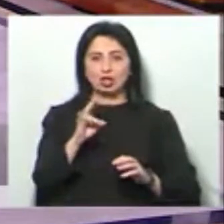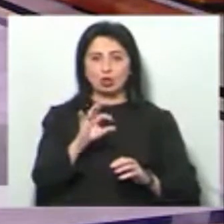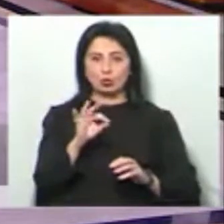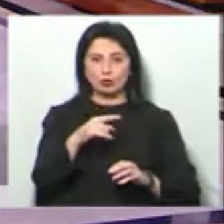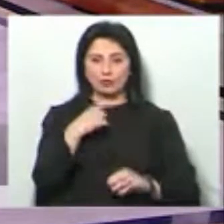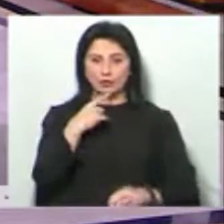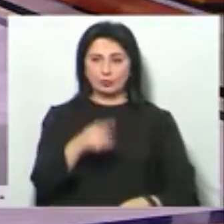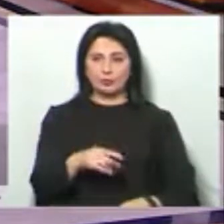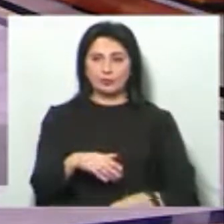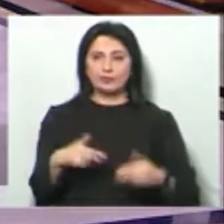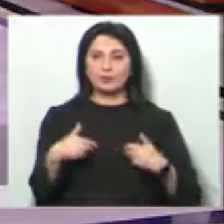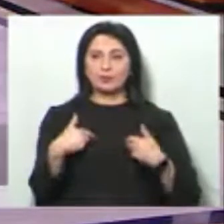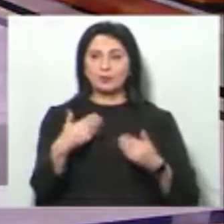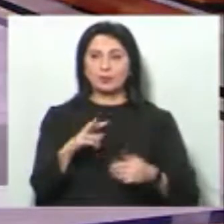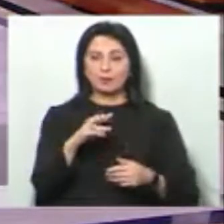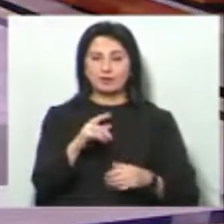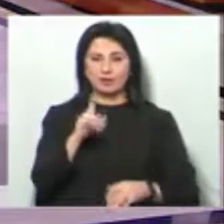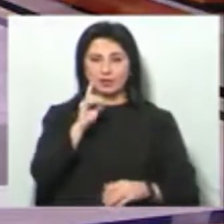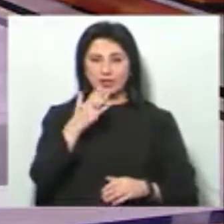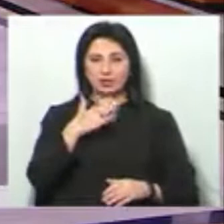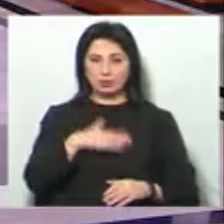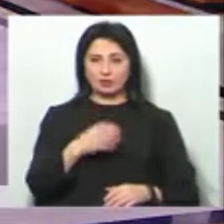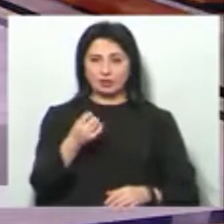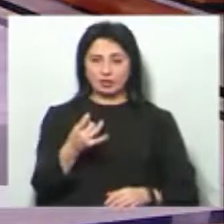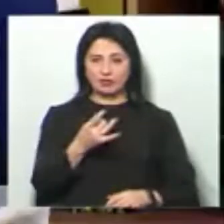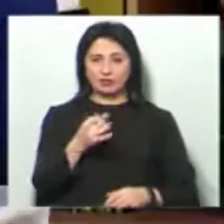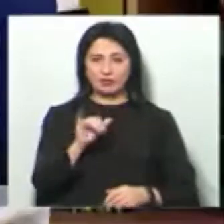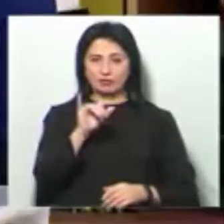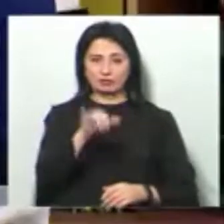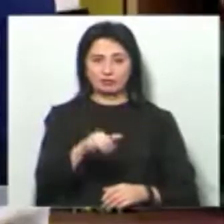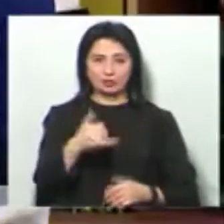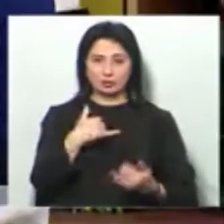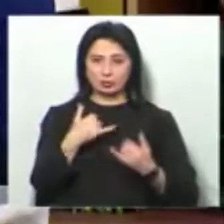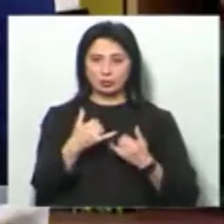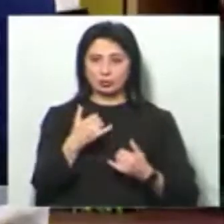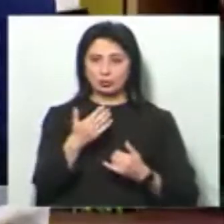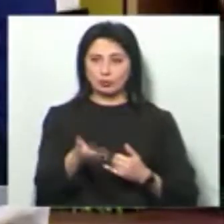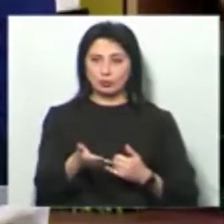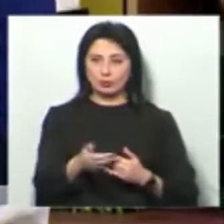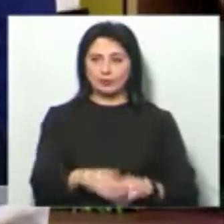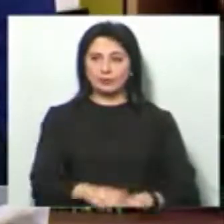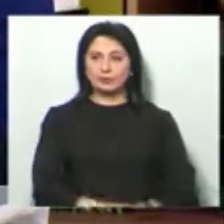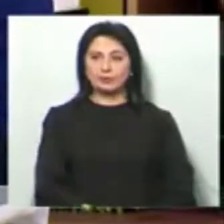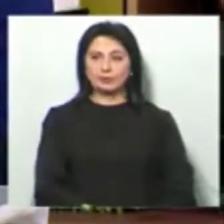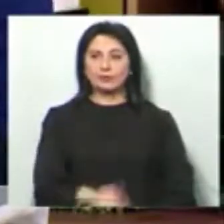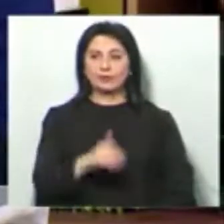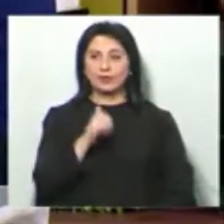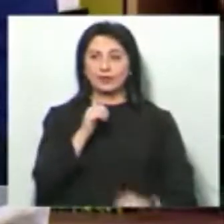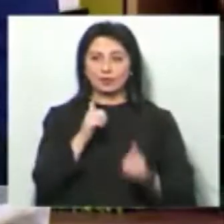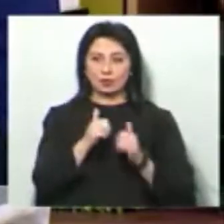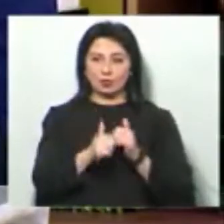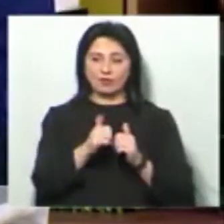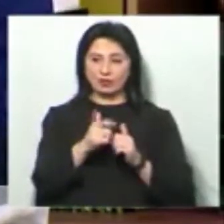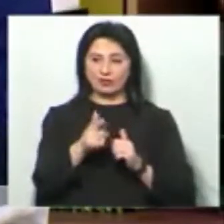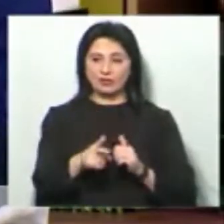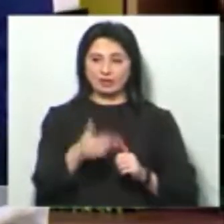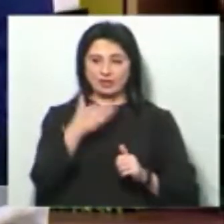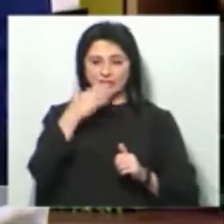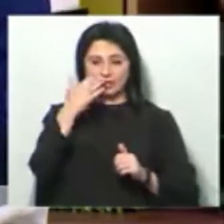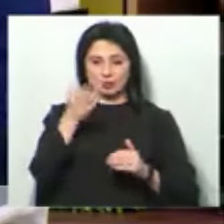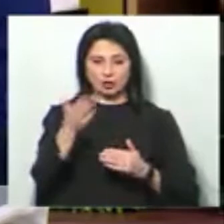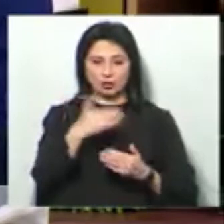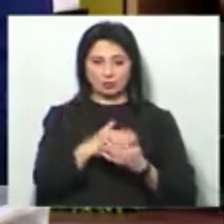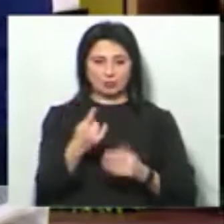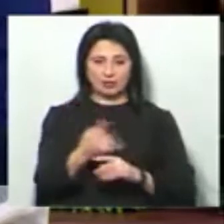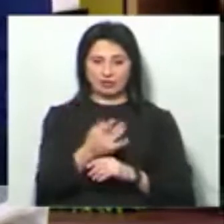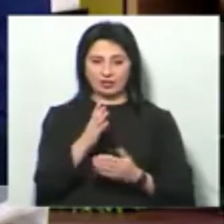ვისაუბროთ. ეხ მოგესალმებით, მარის ასე ამოვნარე კიდევ ერთხელ თქვენთან სტუდიაში. Stumrobar, როგორც ყოველთვის და ზაფხული შეგვა პირველად